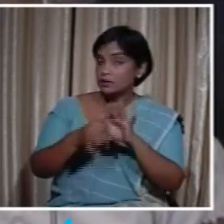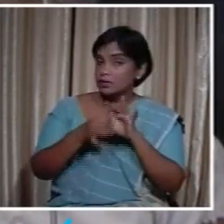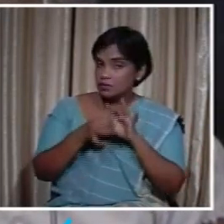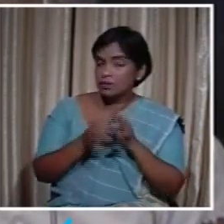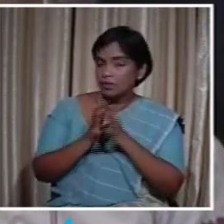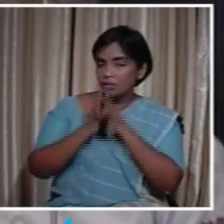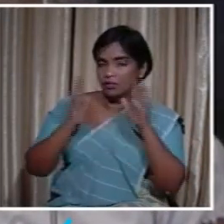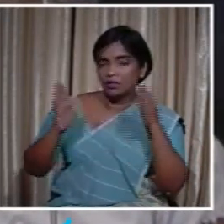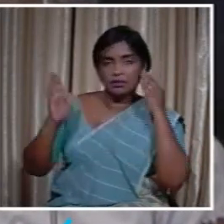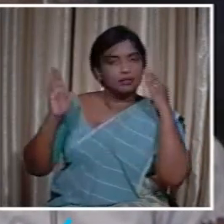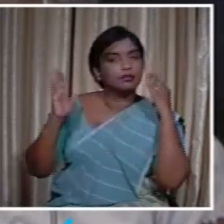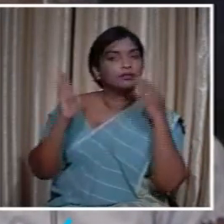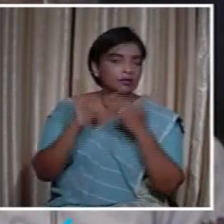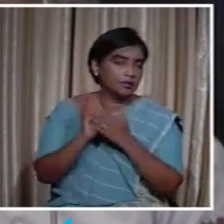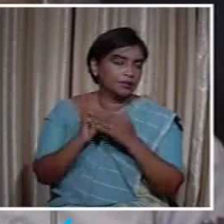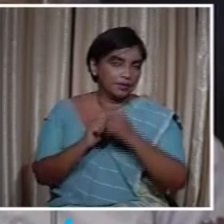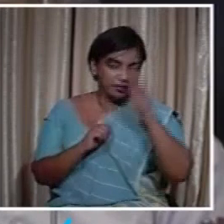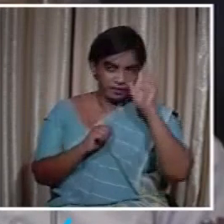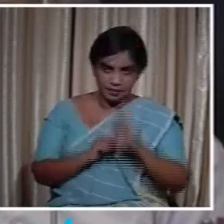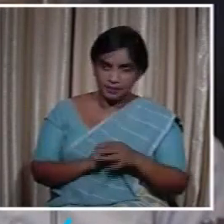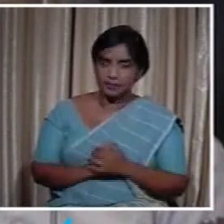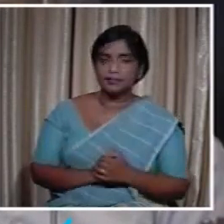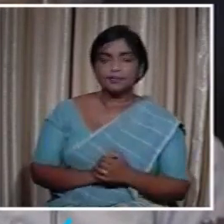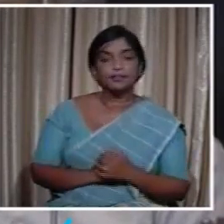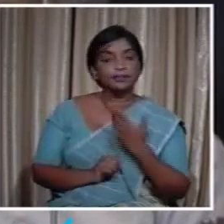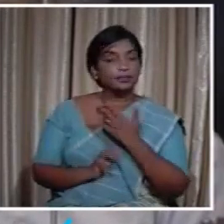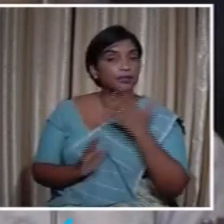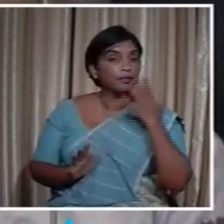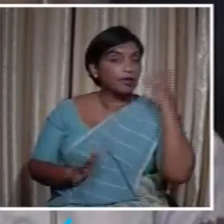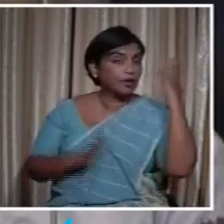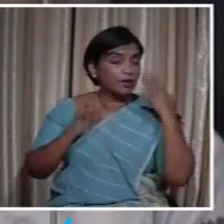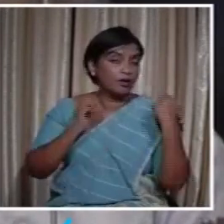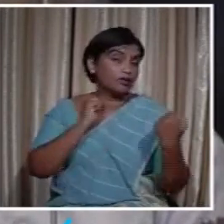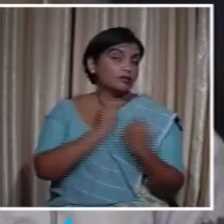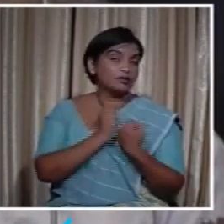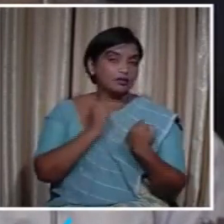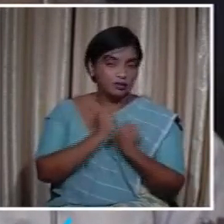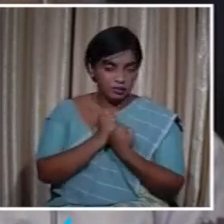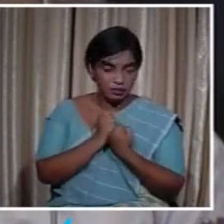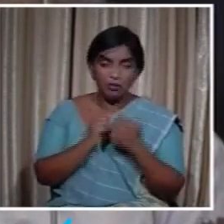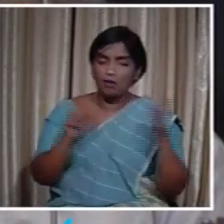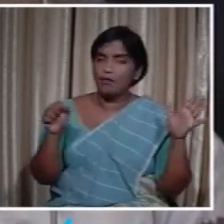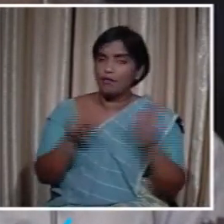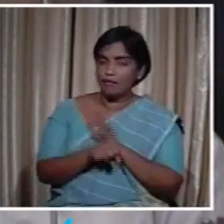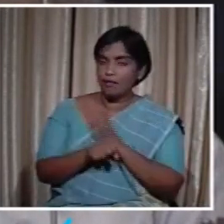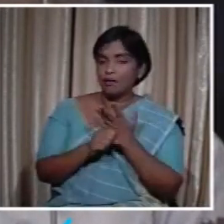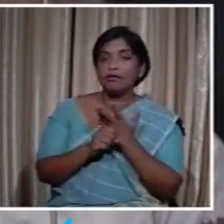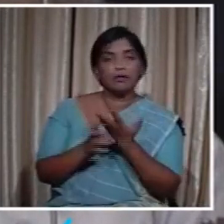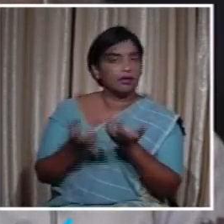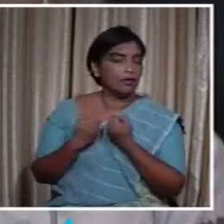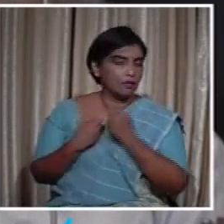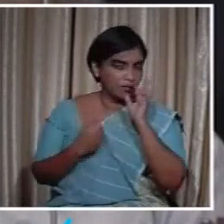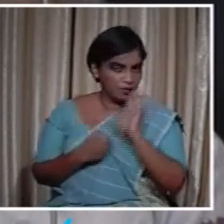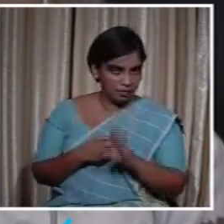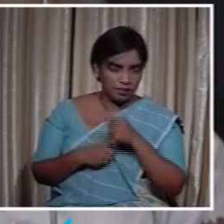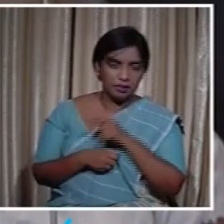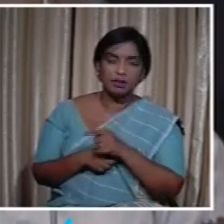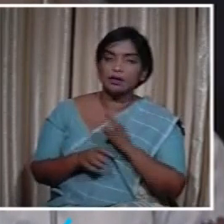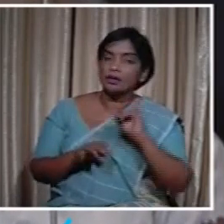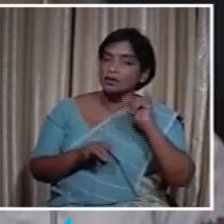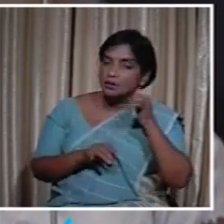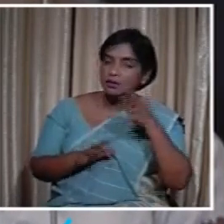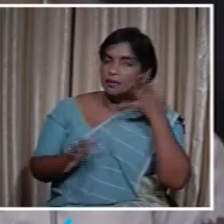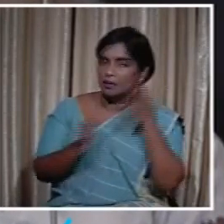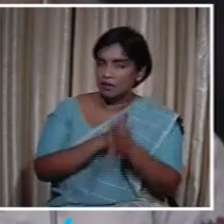இருக்கும். எனவே அரிசி பற்றாக்குறையை தடுப்பதற்கு அரிசியை இறக்குமதி செய்வதற்கு மாதத்திற்கு 150 மில்லியன் டாலர்கள்